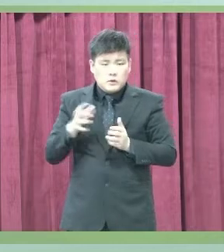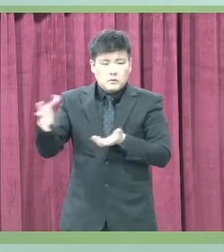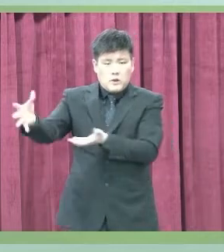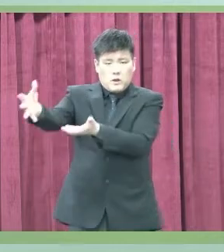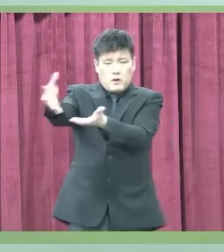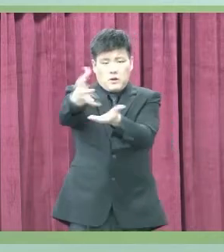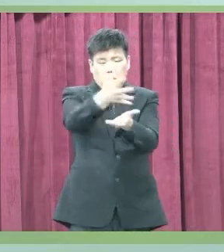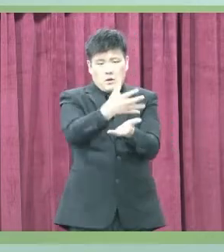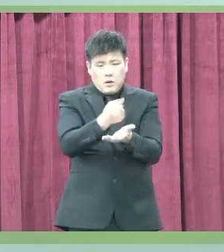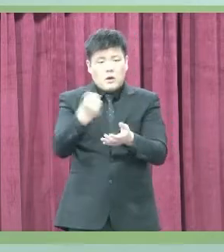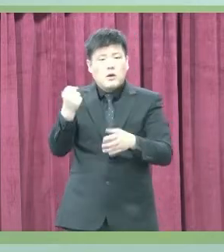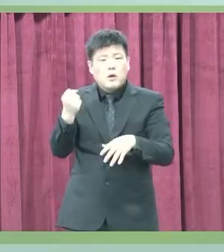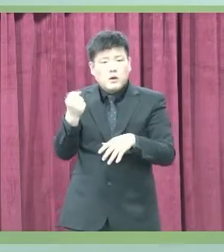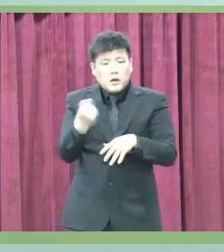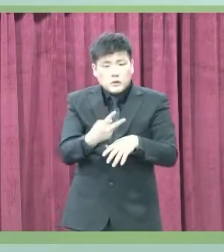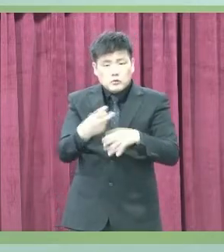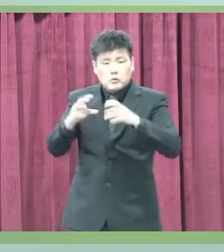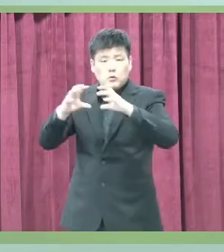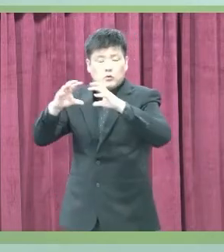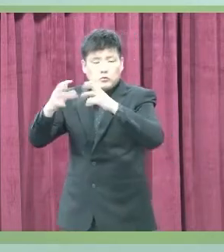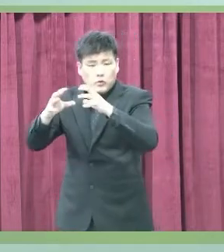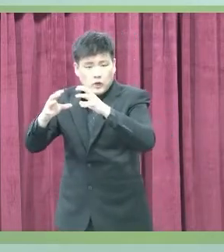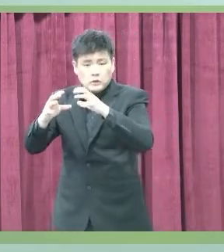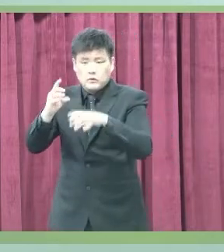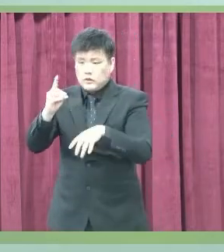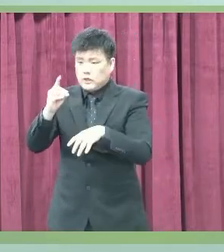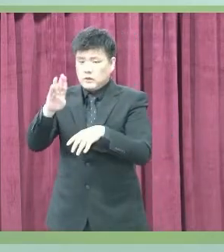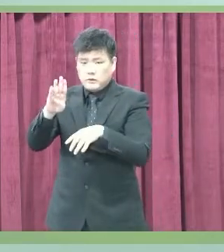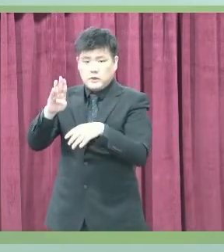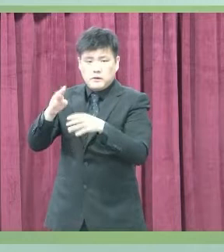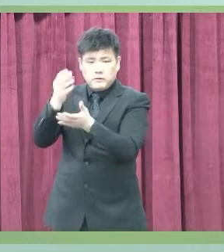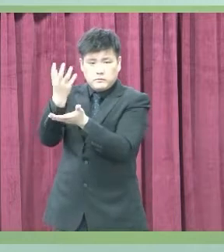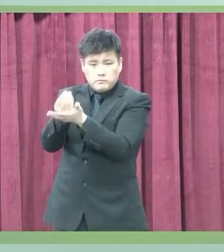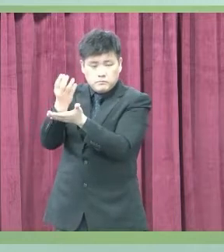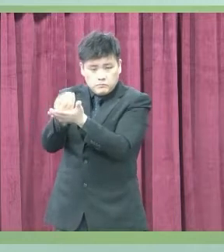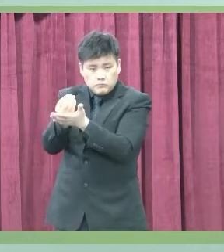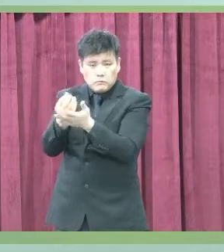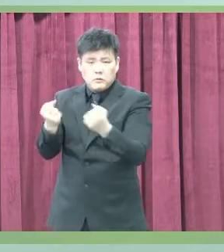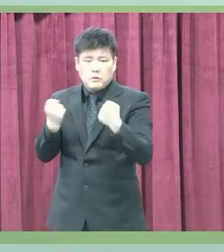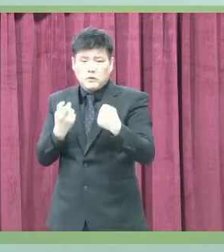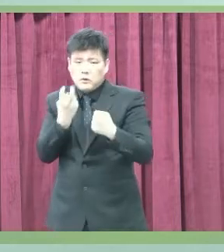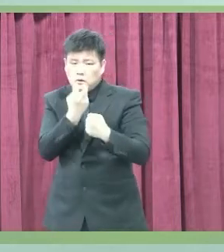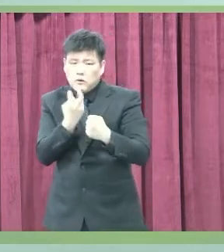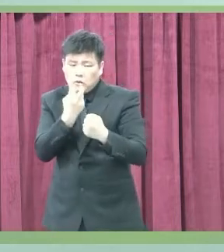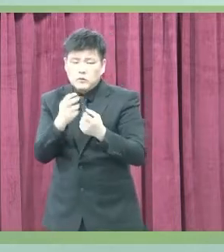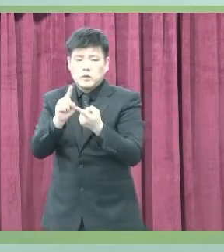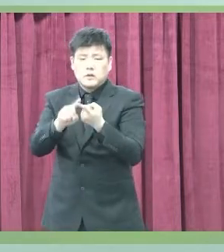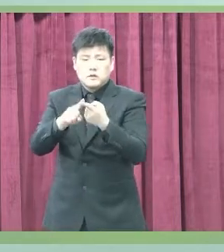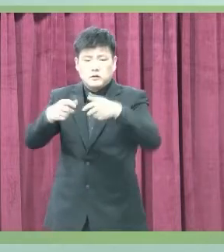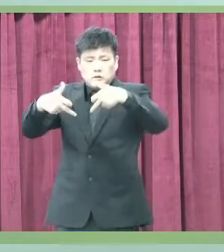데이터를 가지고 타겟 데이터, 국가 단위의 장애인 건강 데이터베이스를 구축을 해서 검진에 관한 내용, 장애인 건강